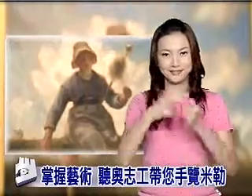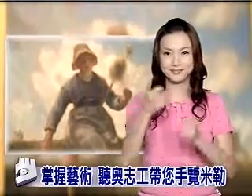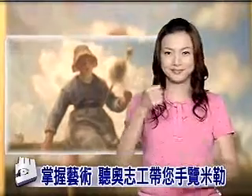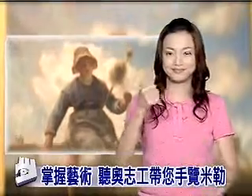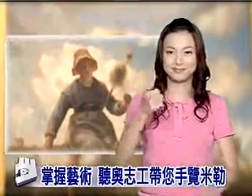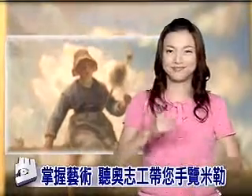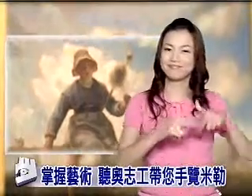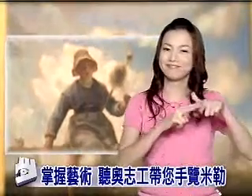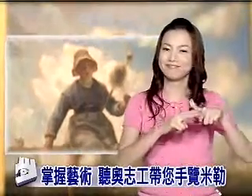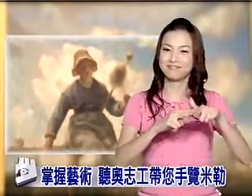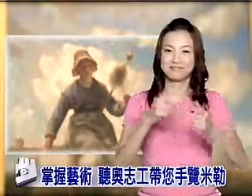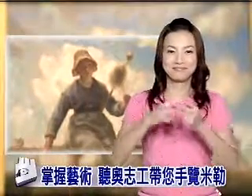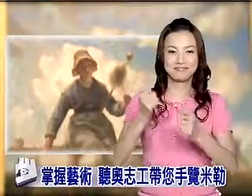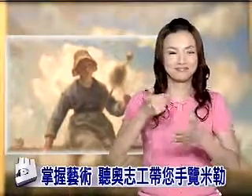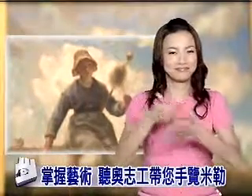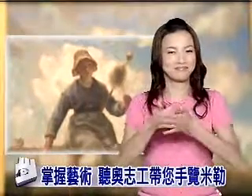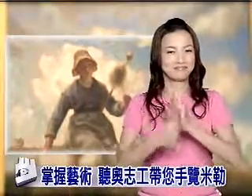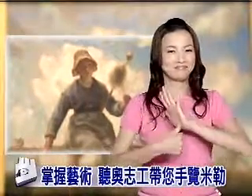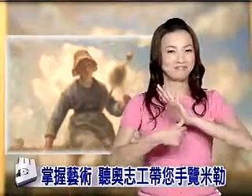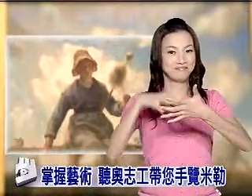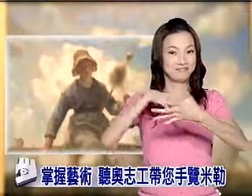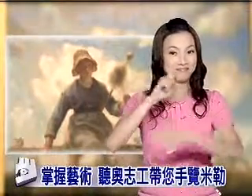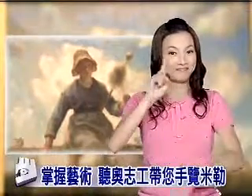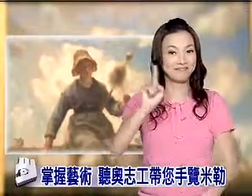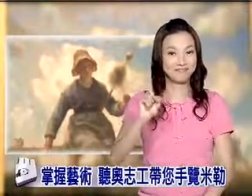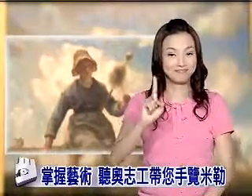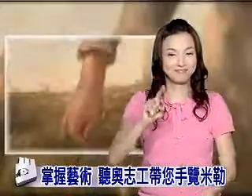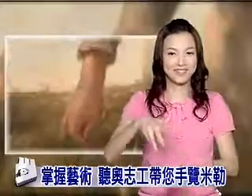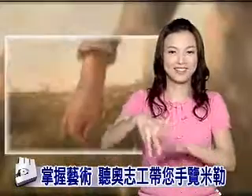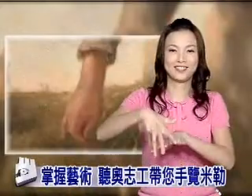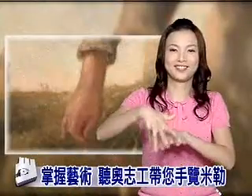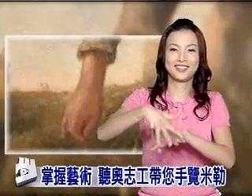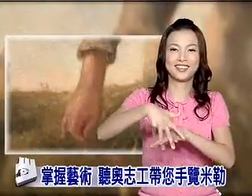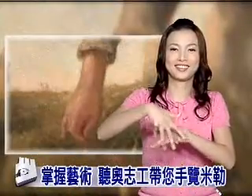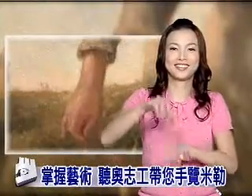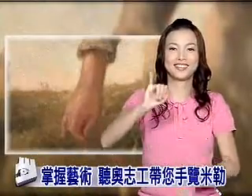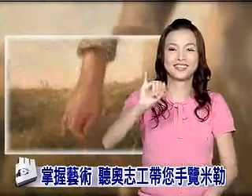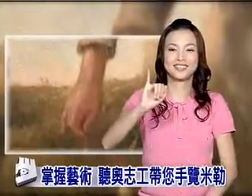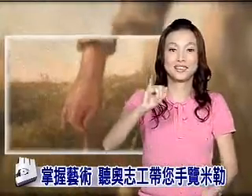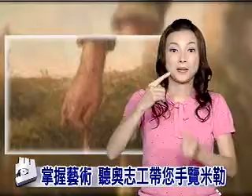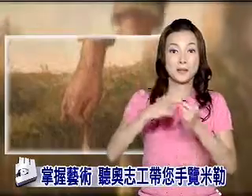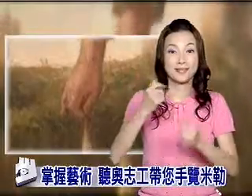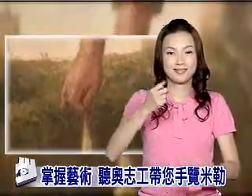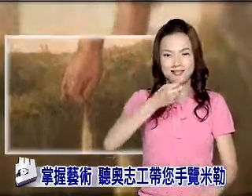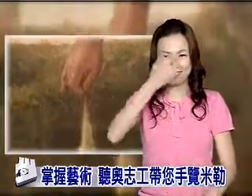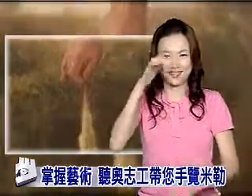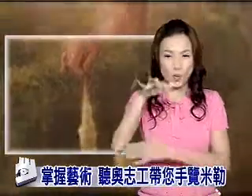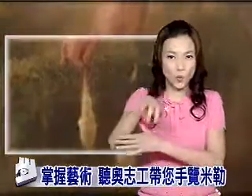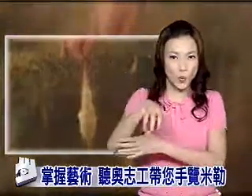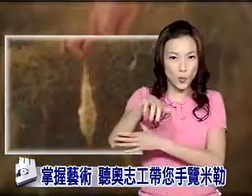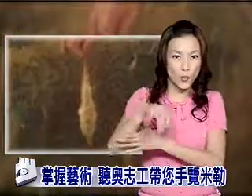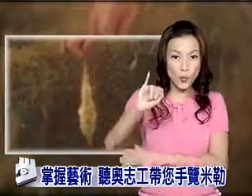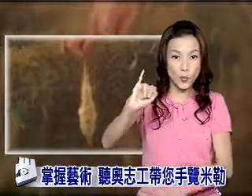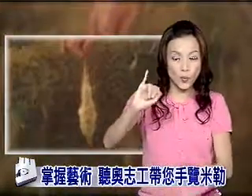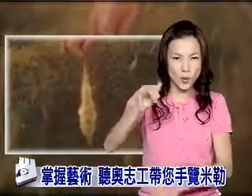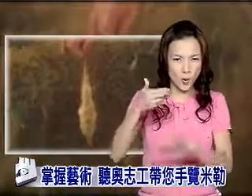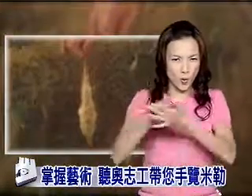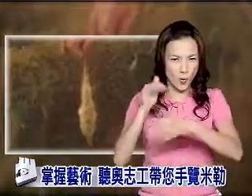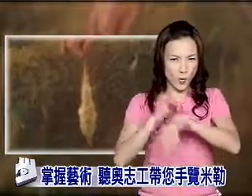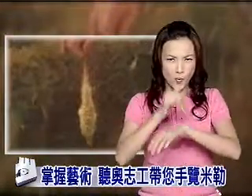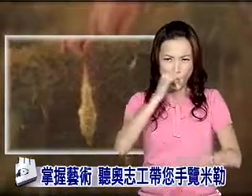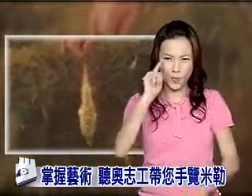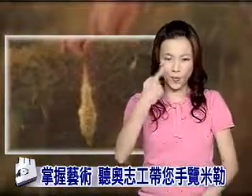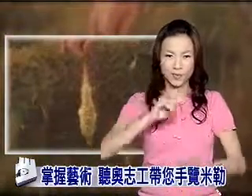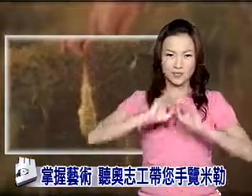今天看见米勒要带您认识的米勒画作是纺纱女，来看看米勒怎么用画笔来表现年轻